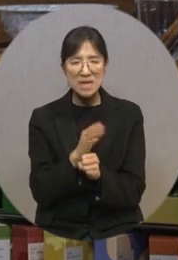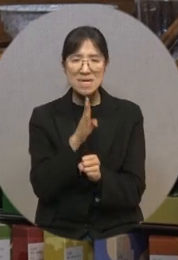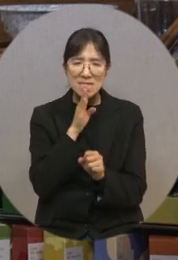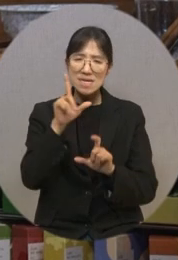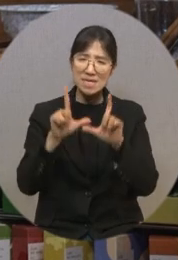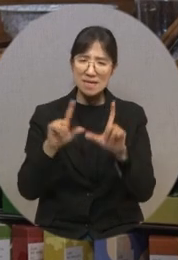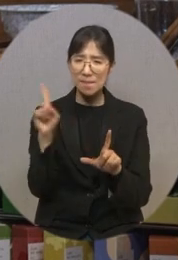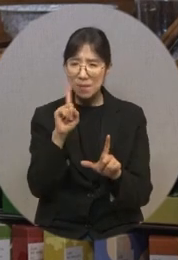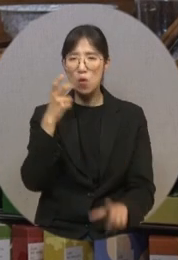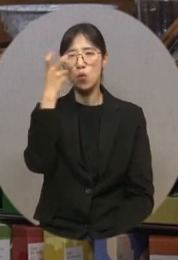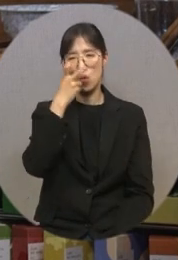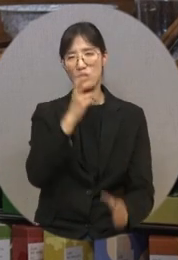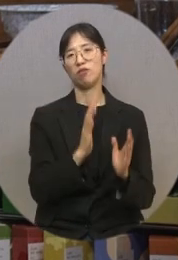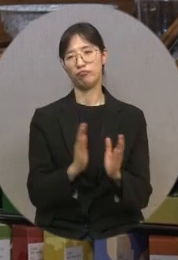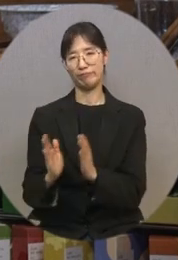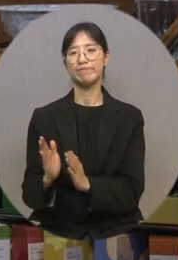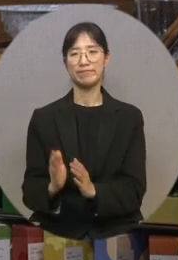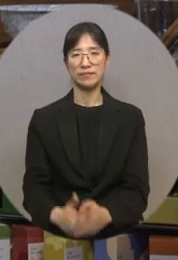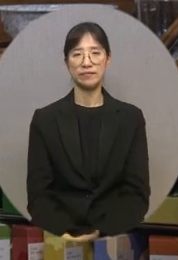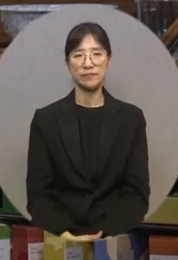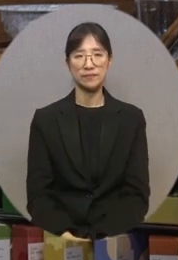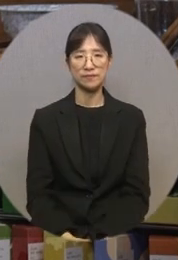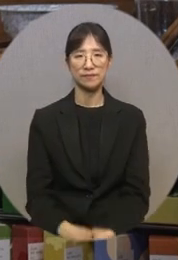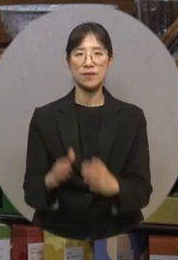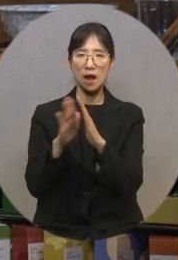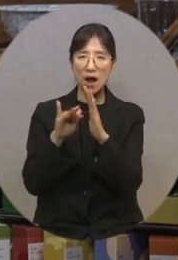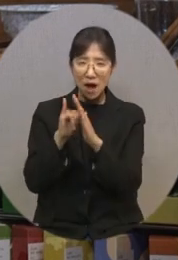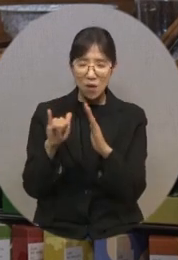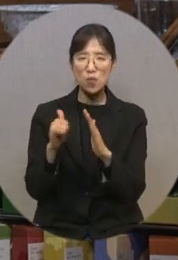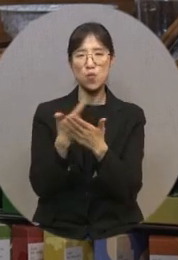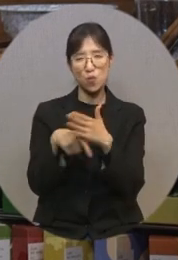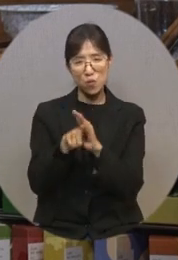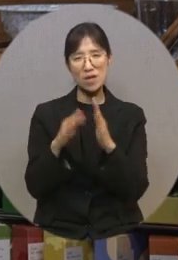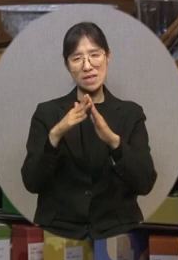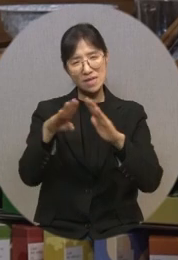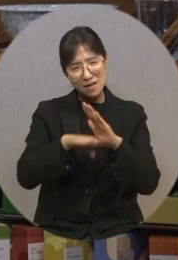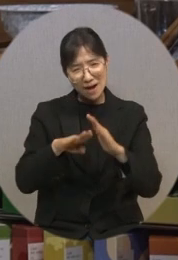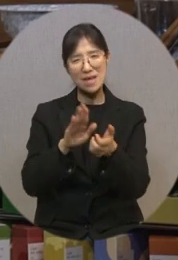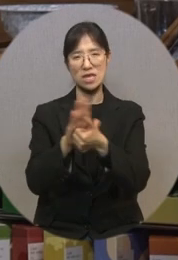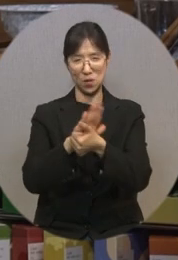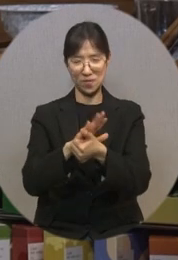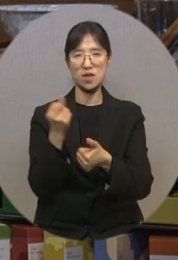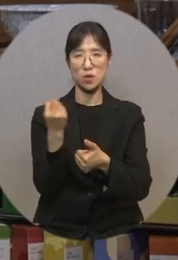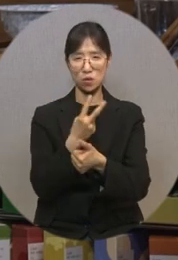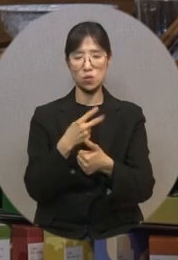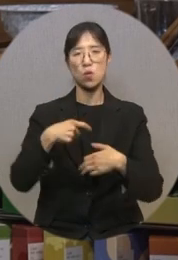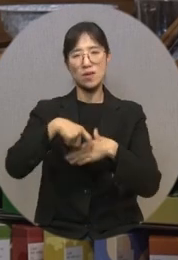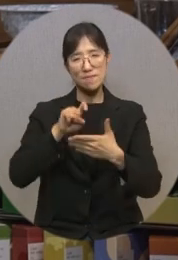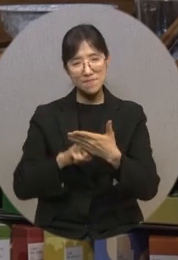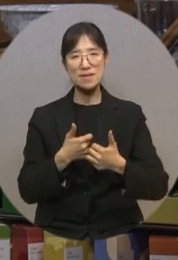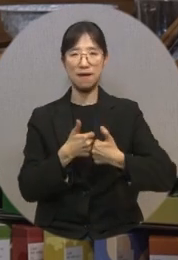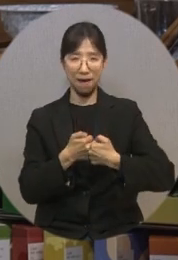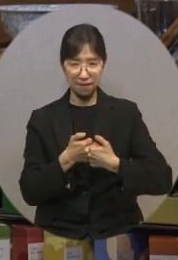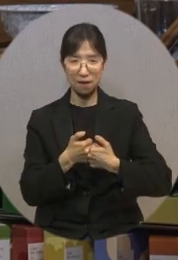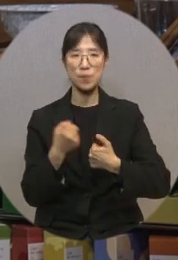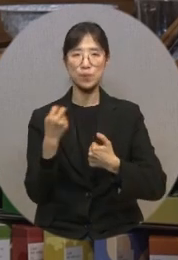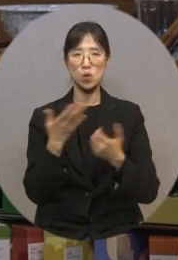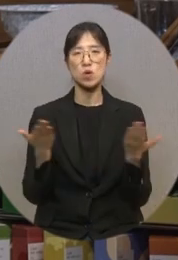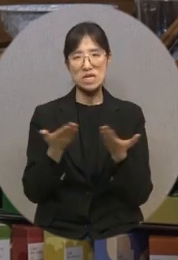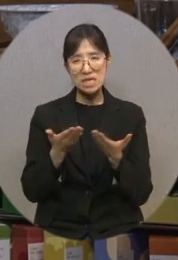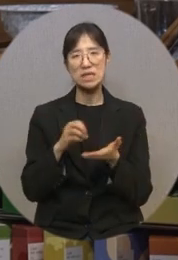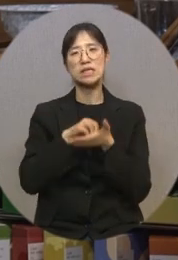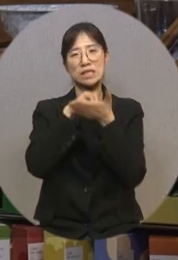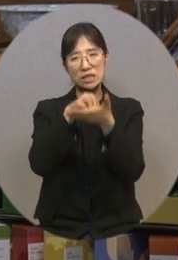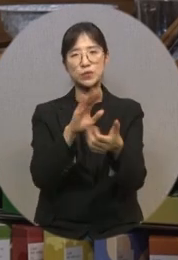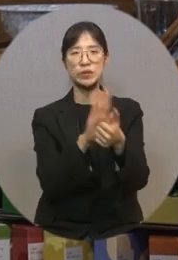수립하고 실태 조사를 준비하고 있습니다. 가족들을 위한 가사 서비스뿐만 아니라 심리 상담, 그리고 취업